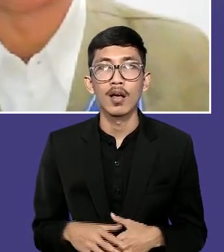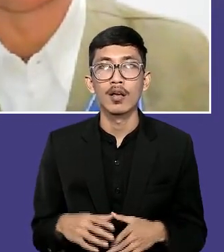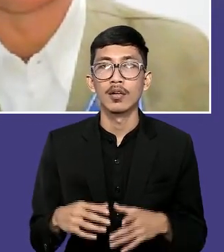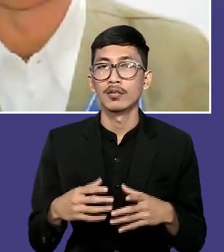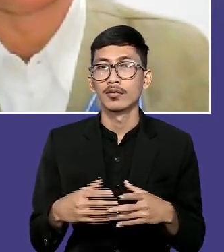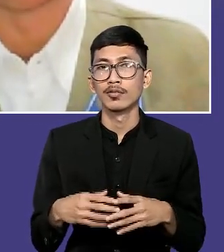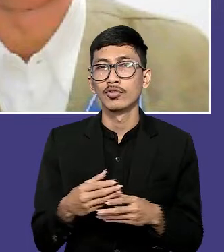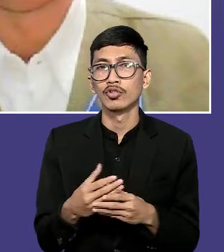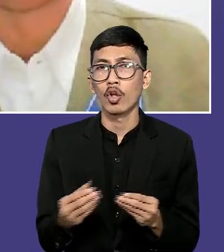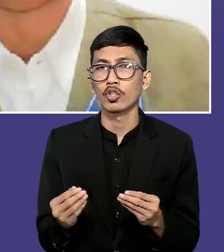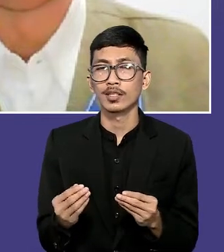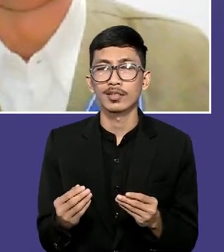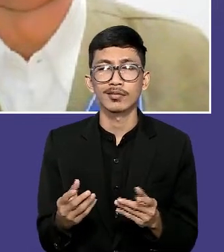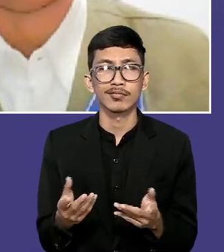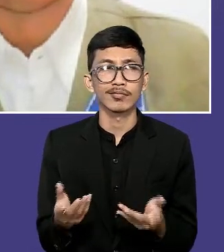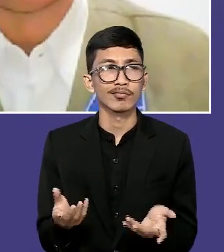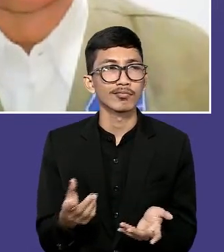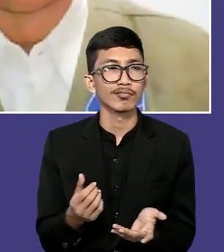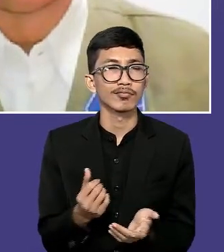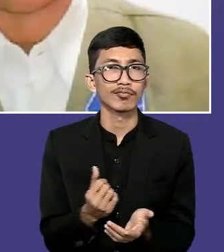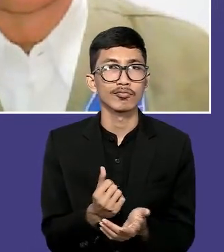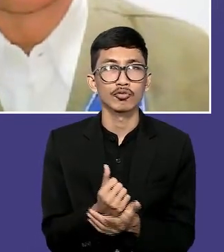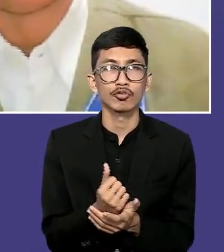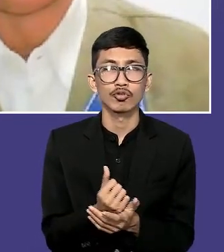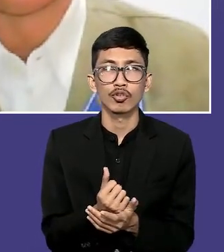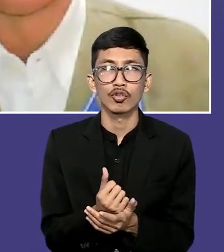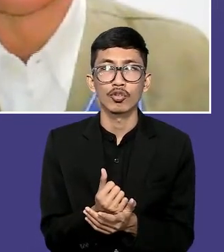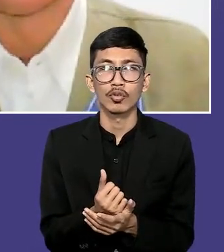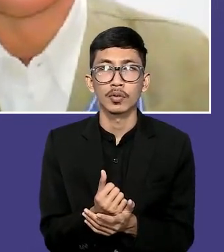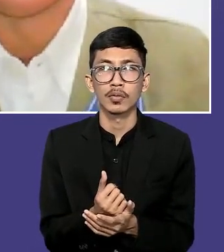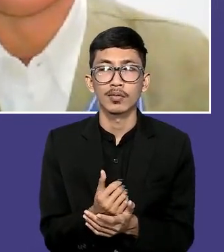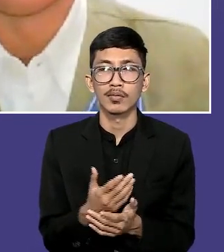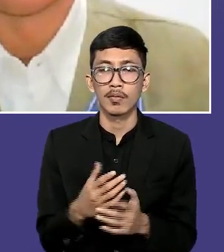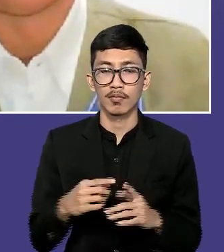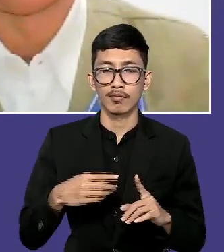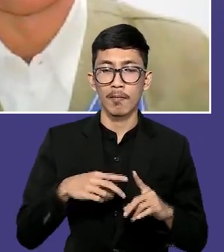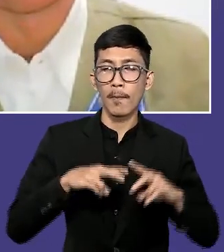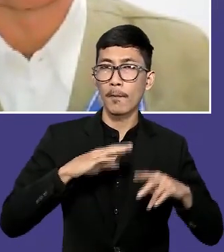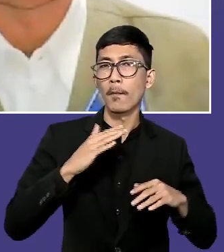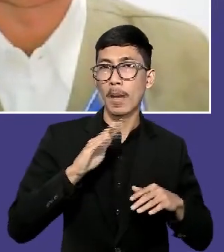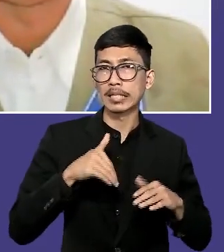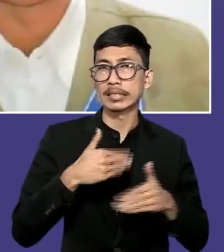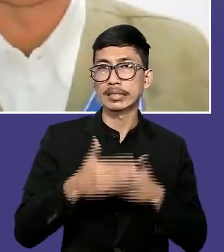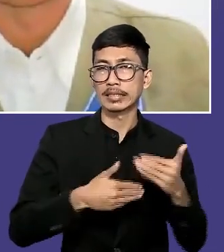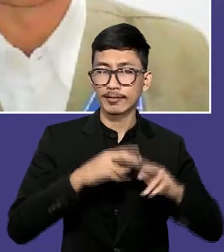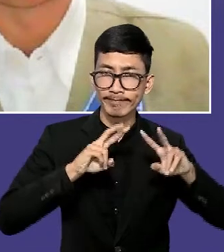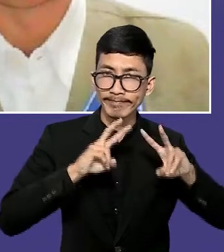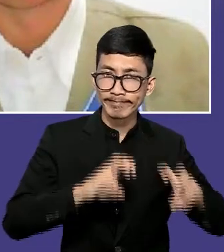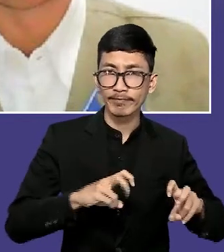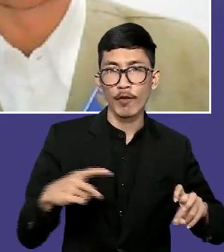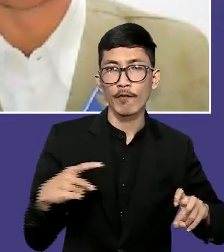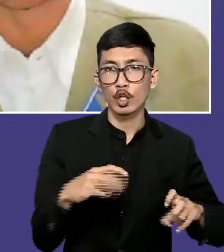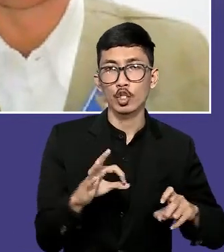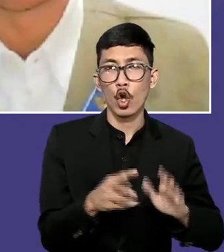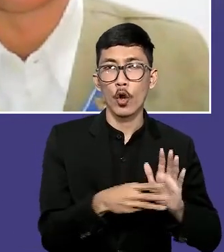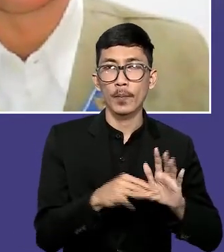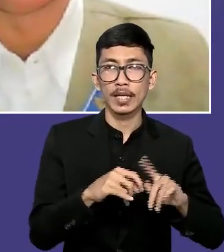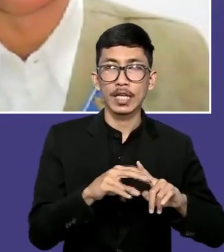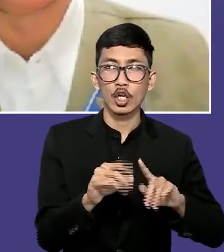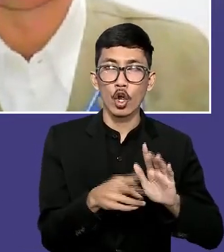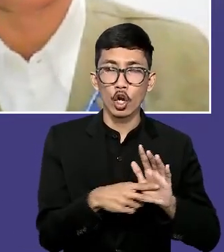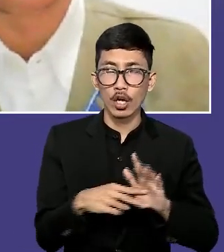konklusi Bagaimana apa ini pengaruh daripada omicron ini dibandingkan dengan Delta